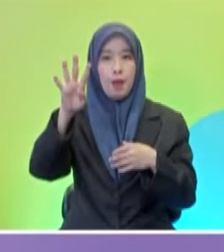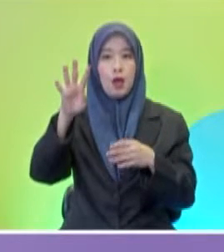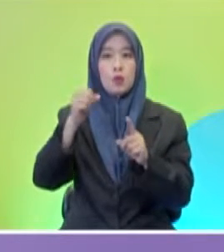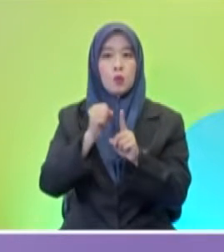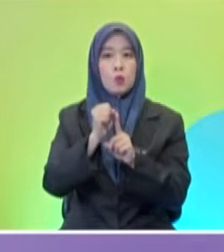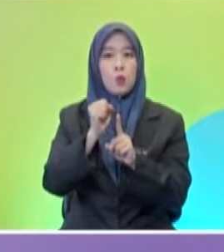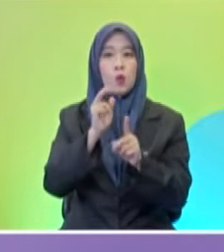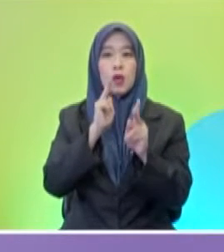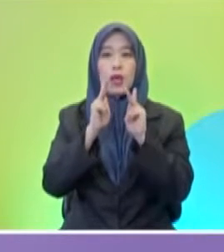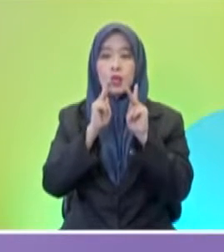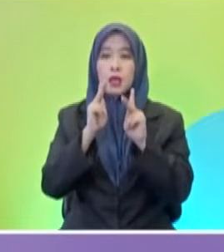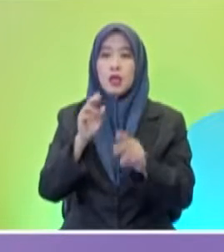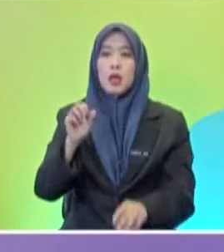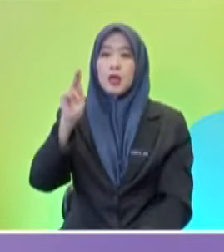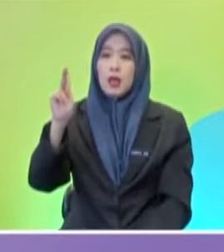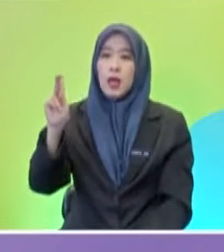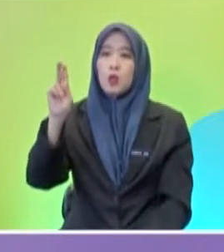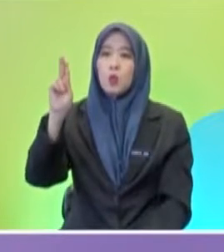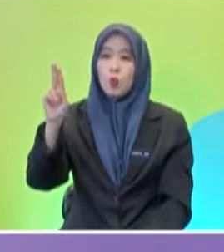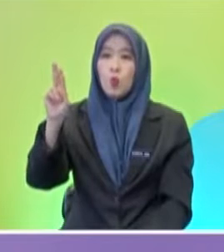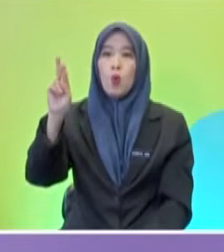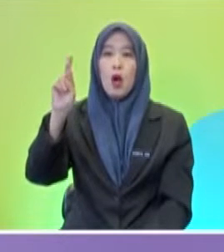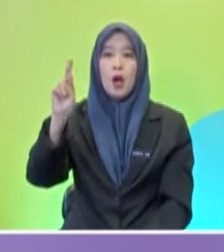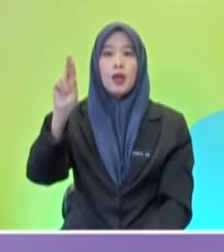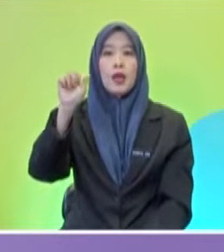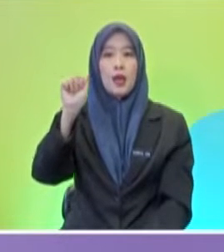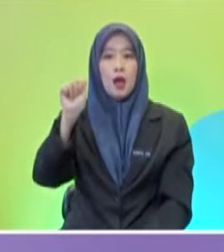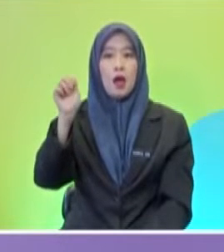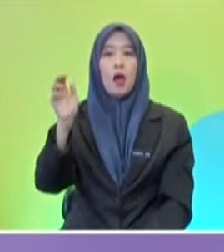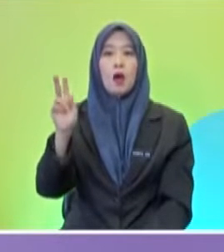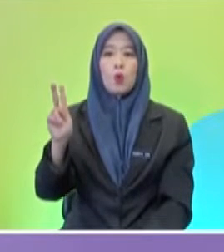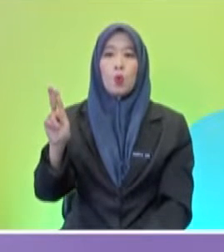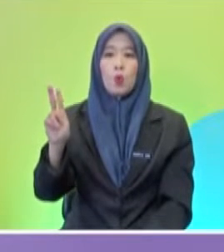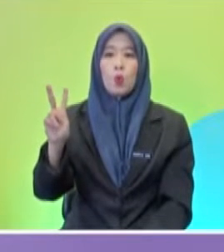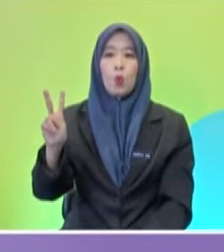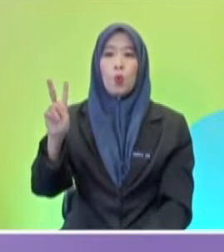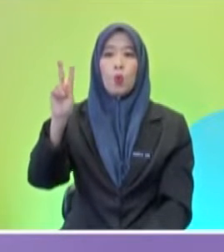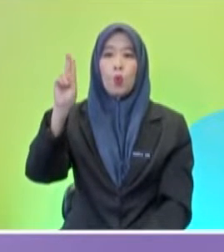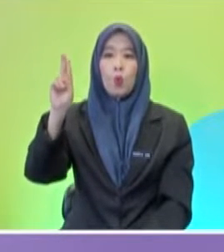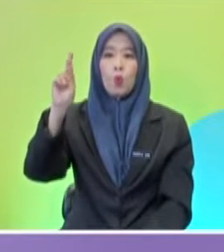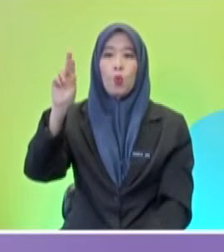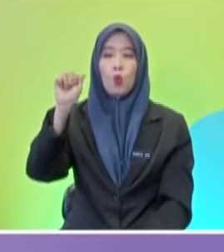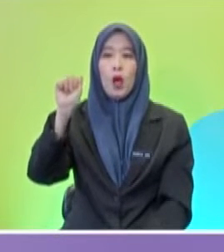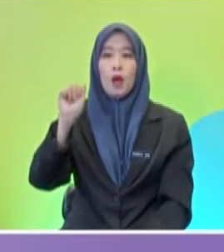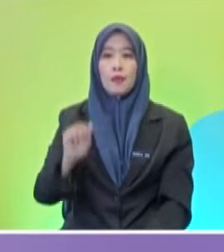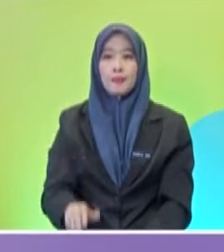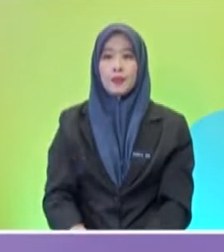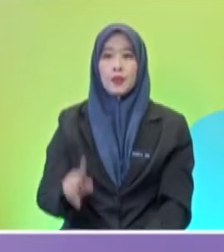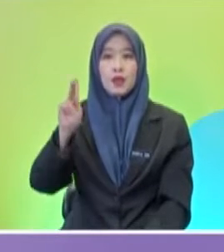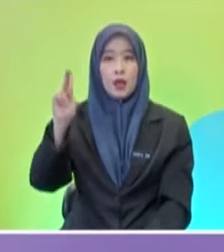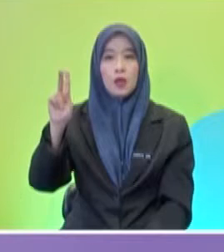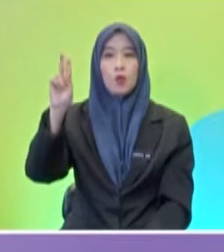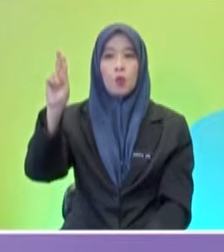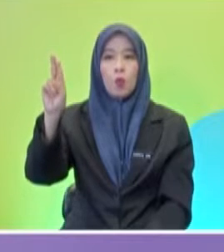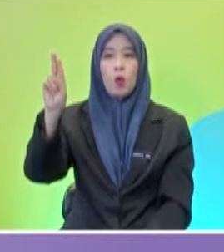kata. K-U-K-U, R-E-R-A. Kura. Murid-murid eja sama-sama tau.